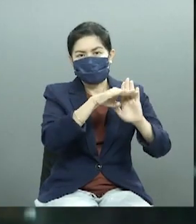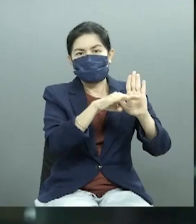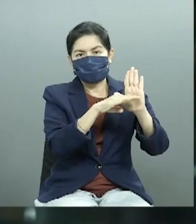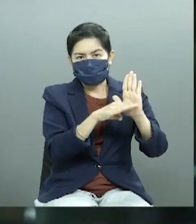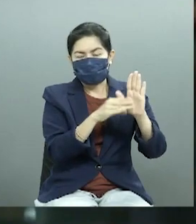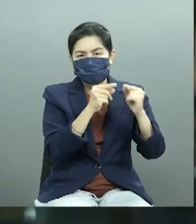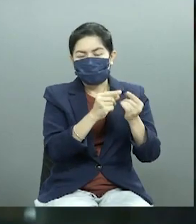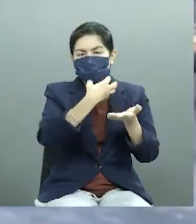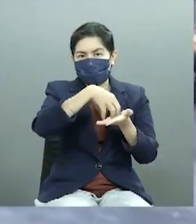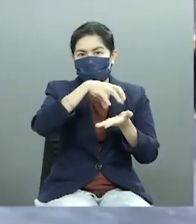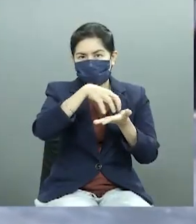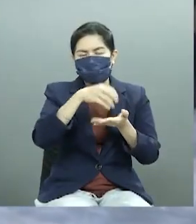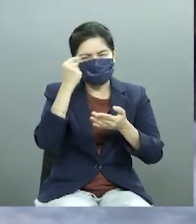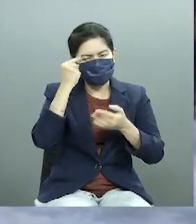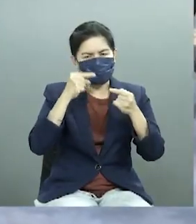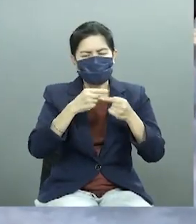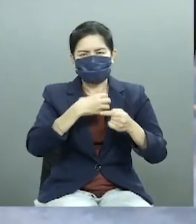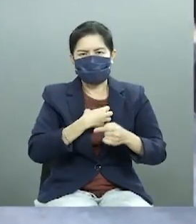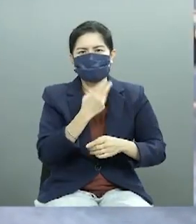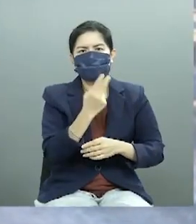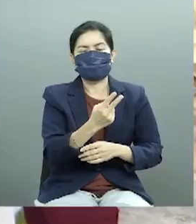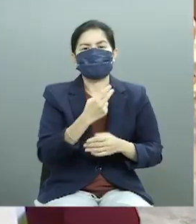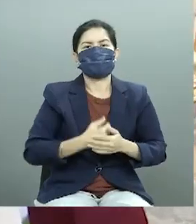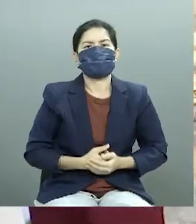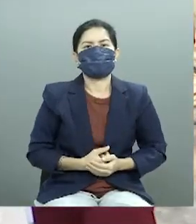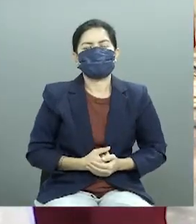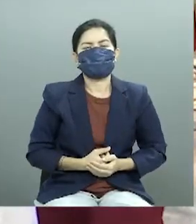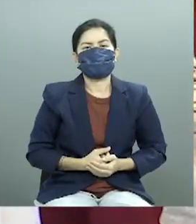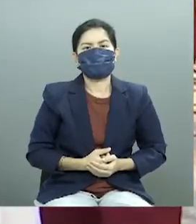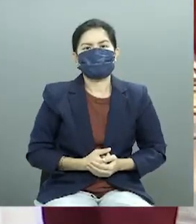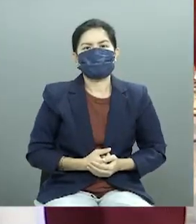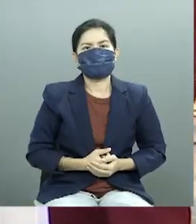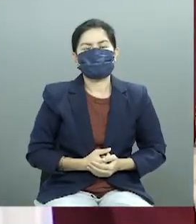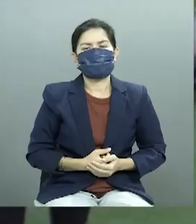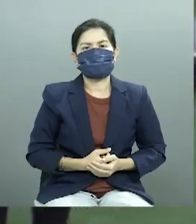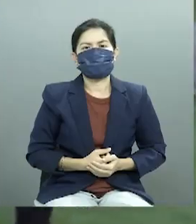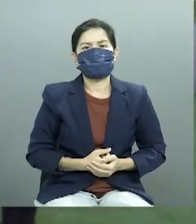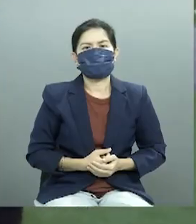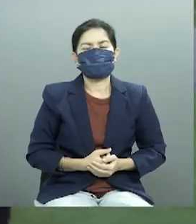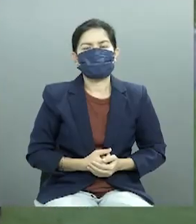รู้สึกว่าอยากเห็น